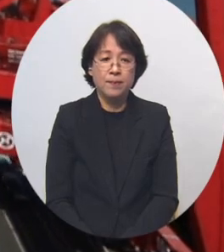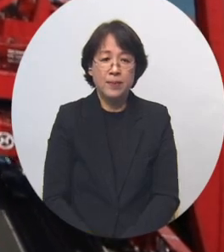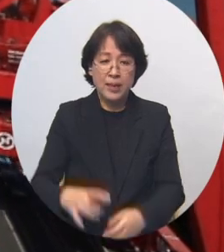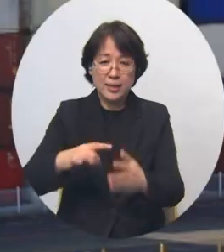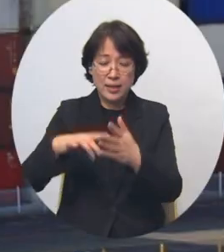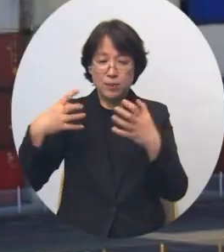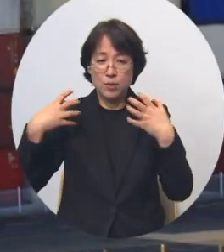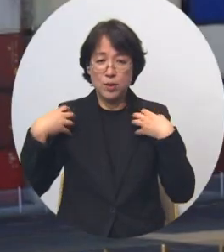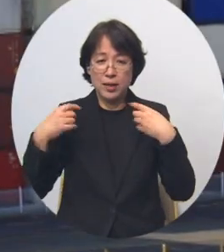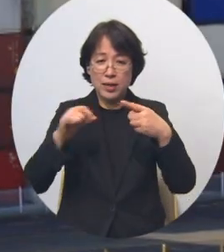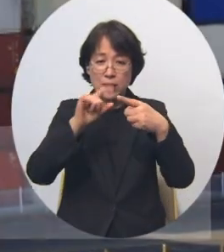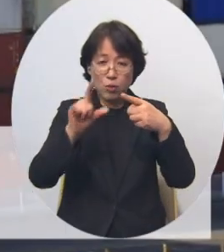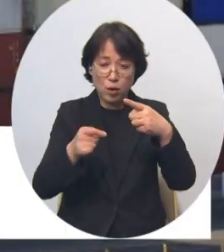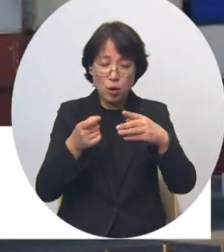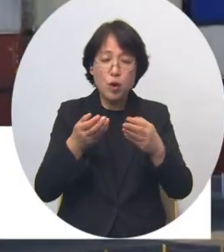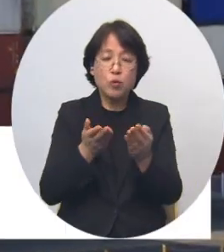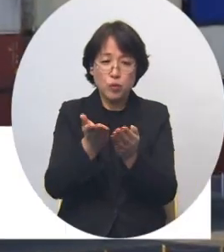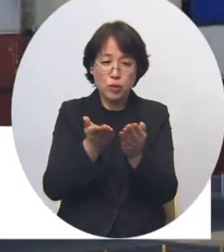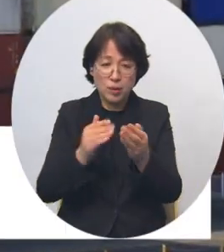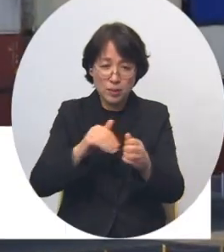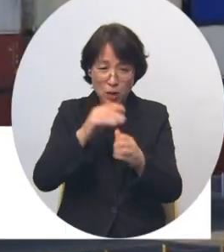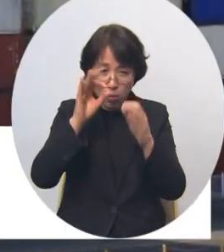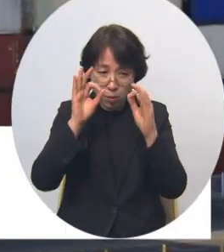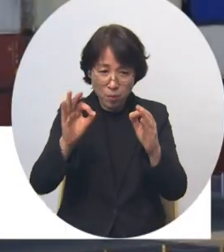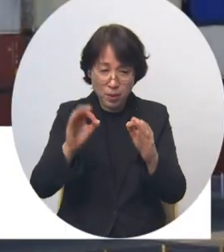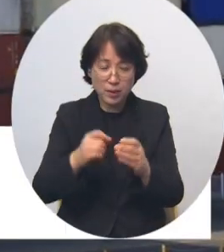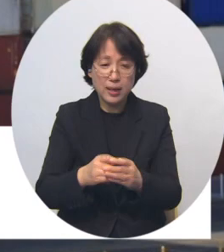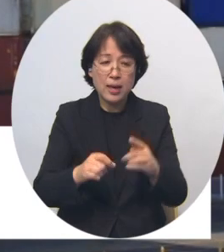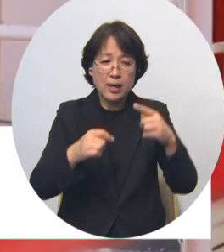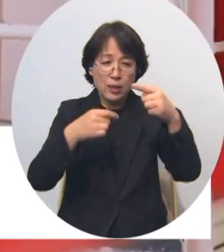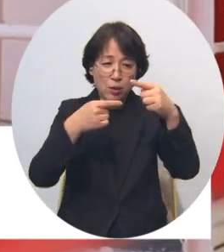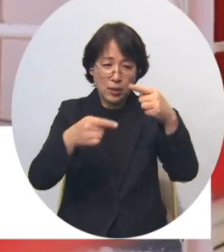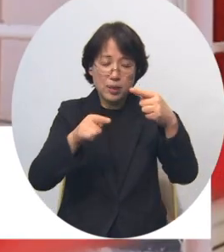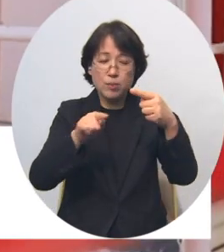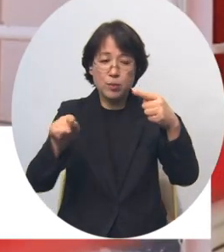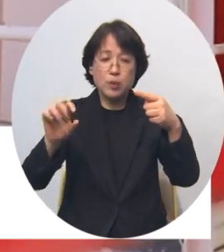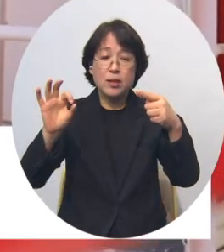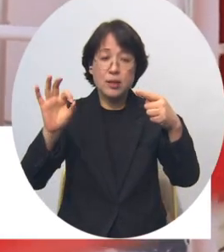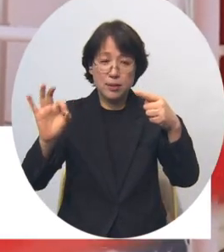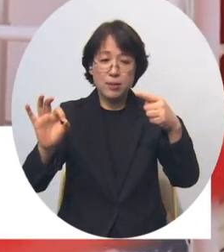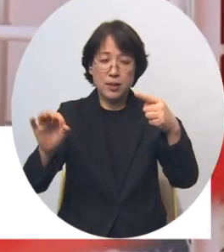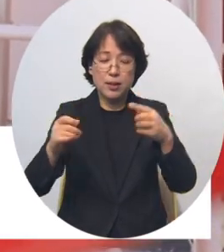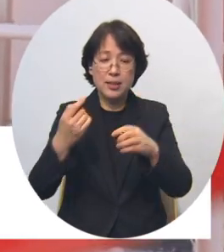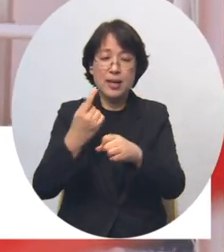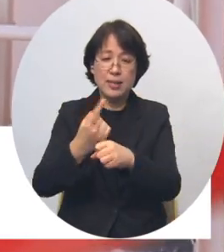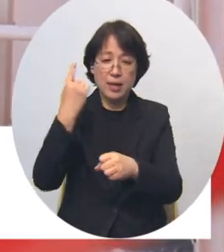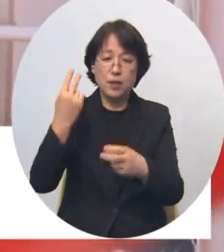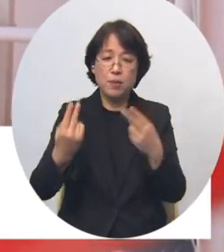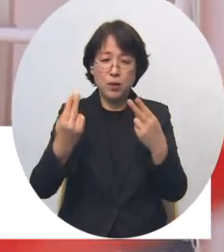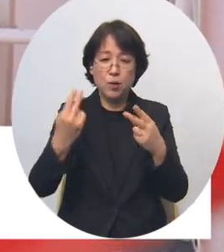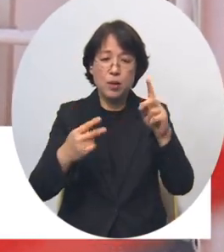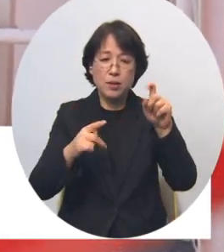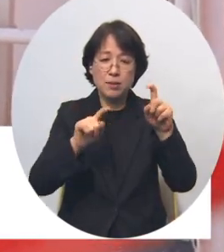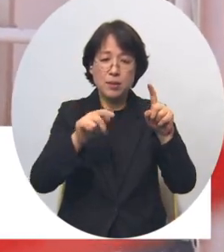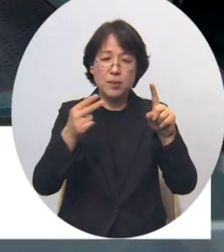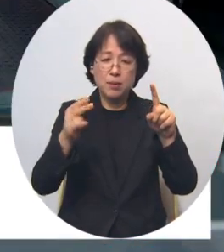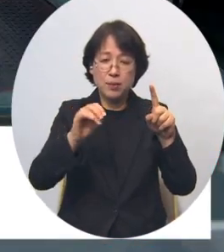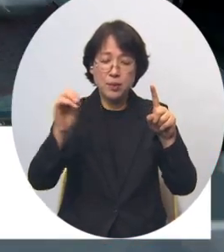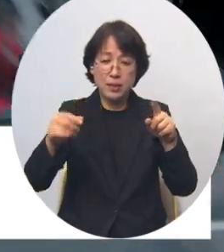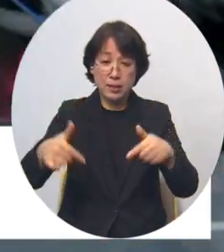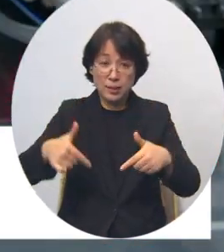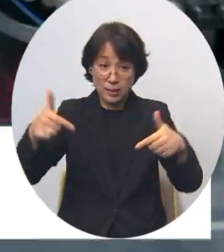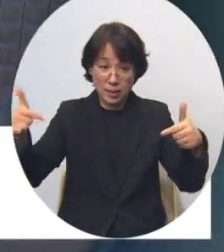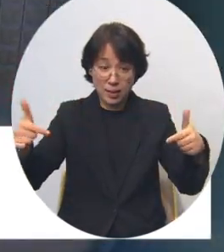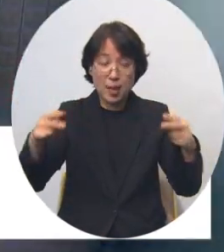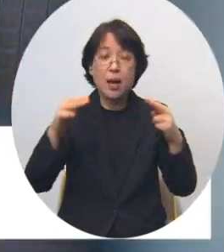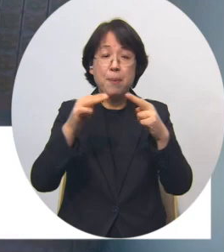관세청의 1월 수출입 동향에 따르면 새해 첫날부터 10일까지 수출이 전년 같은 기간보다 11.2% 늘었습니다.